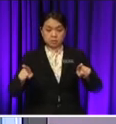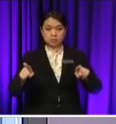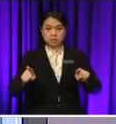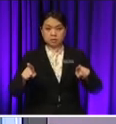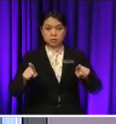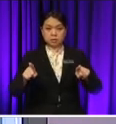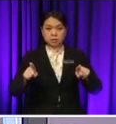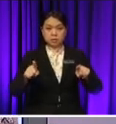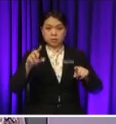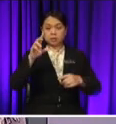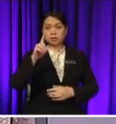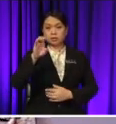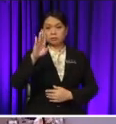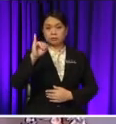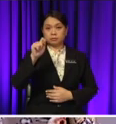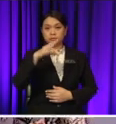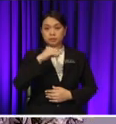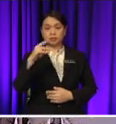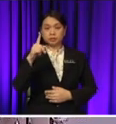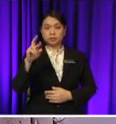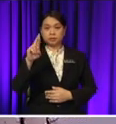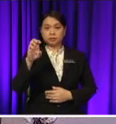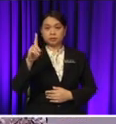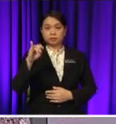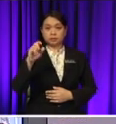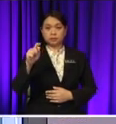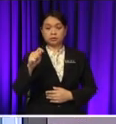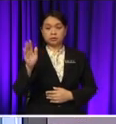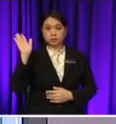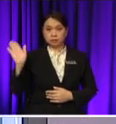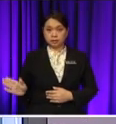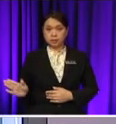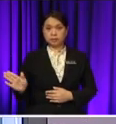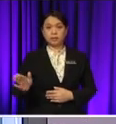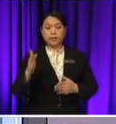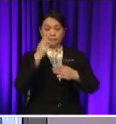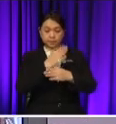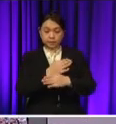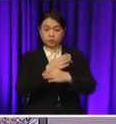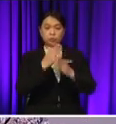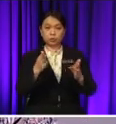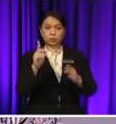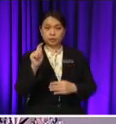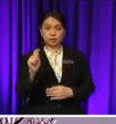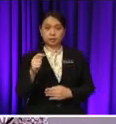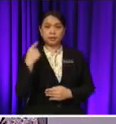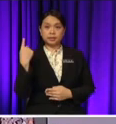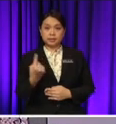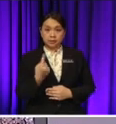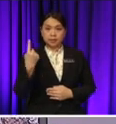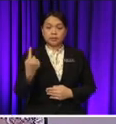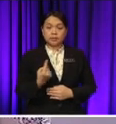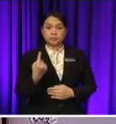mengikut nisbah yang Nisa sebut tadi ini bentuk Ti senya Saya